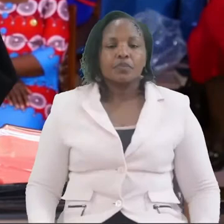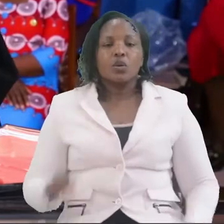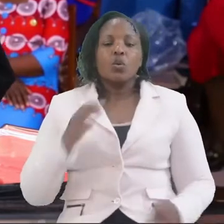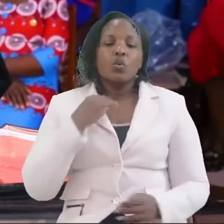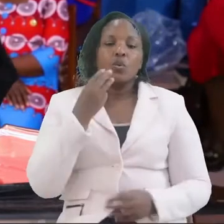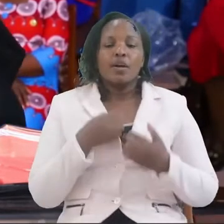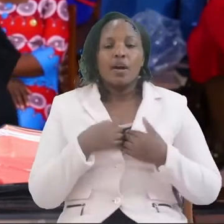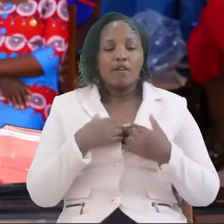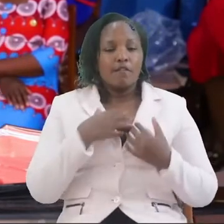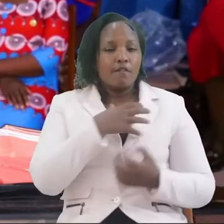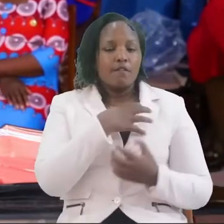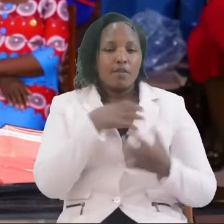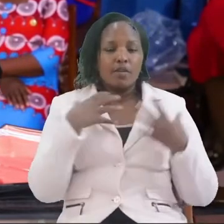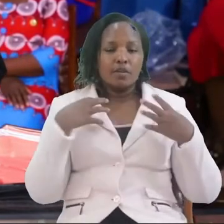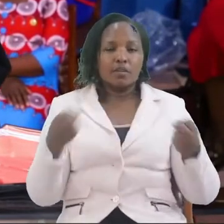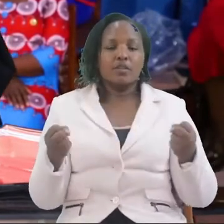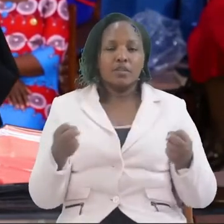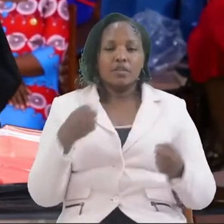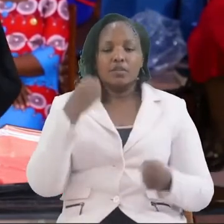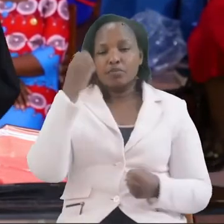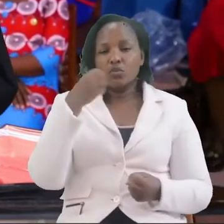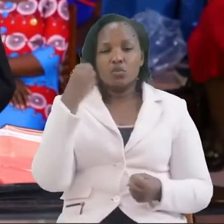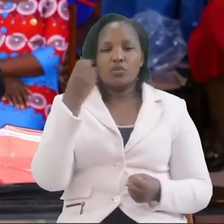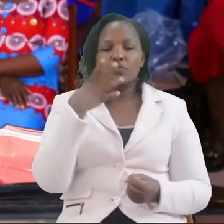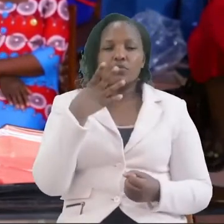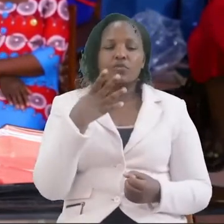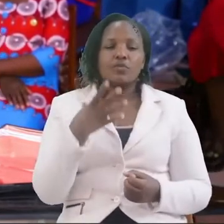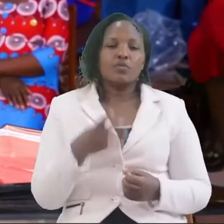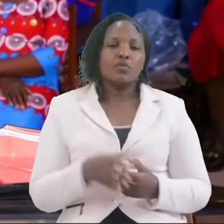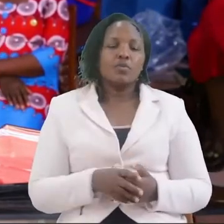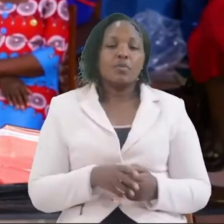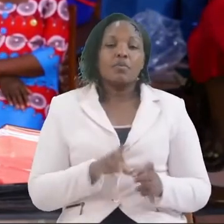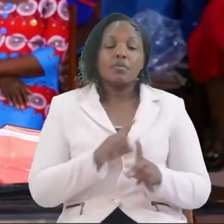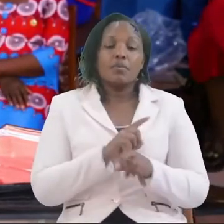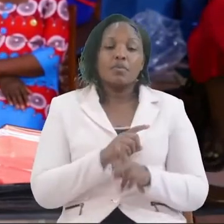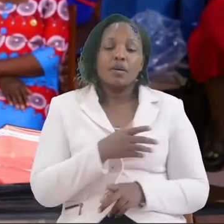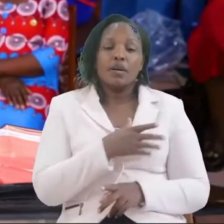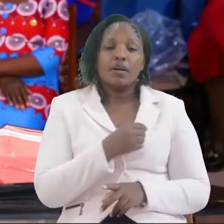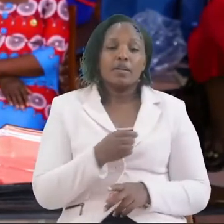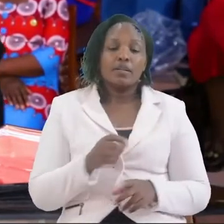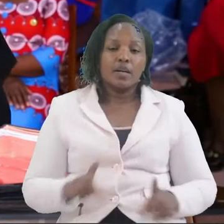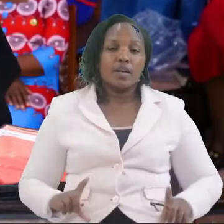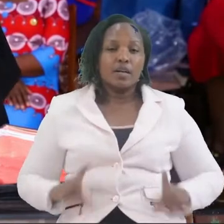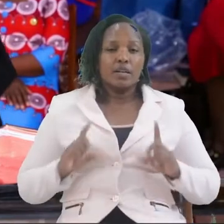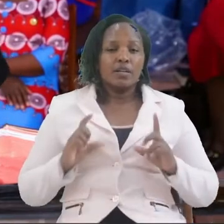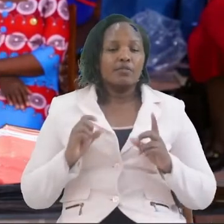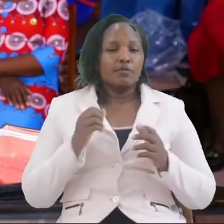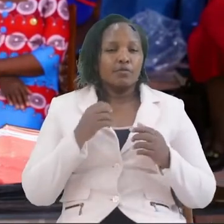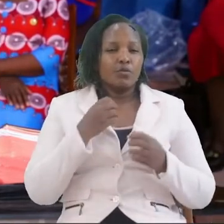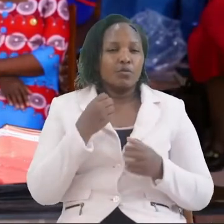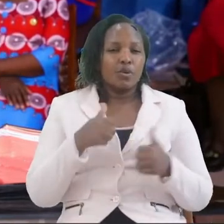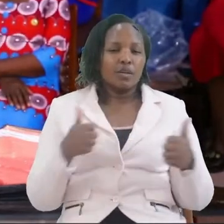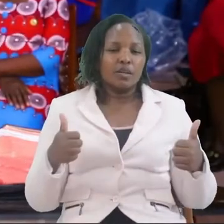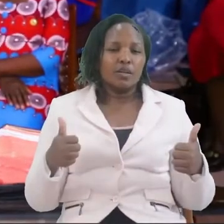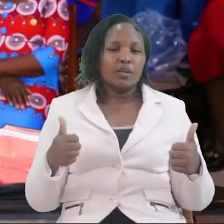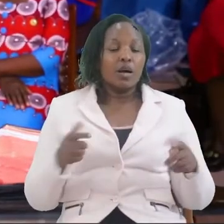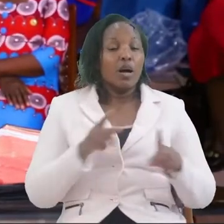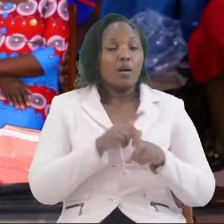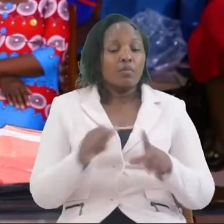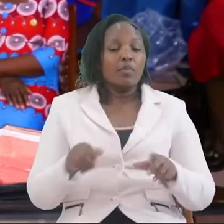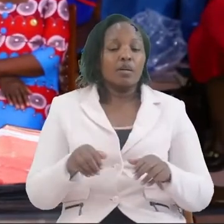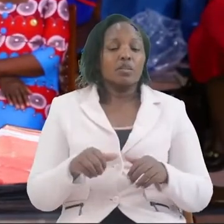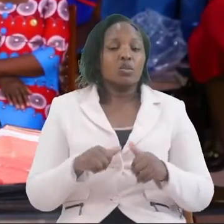na afya, tunakaa vizuri, ngozi ni nyororo na tunakaa wa kupendeka, lakini